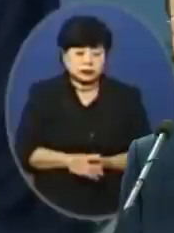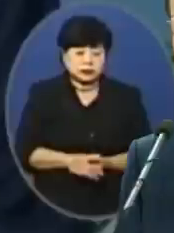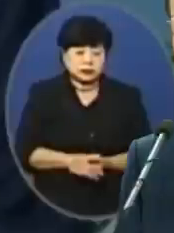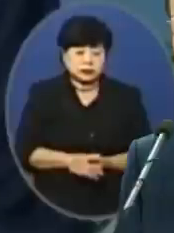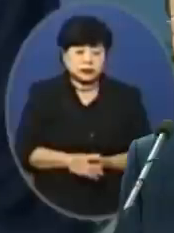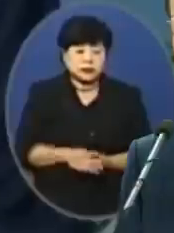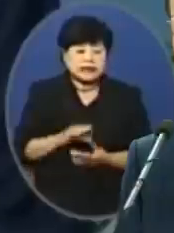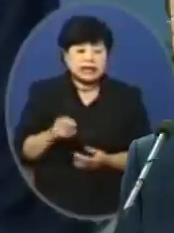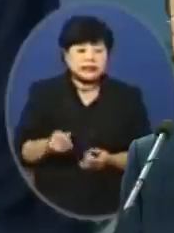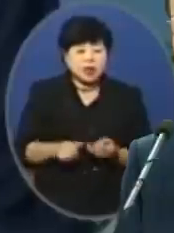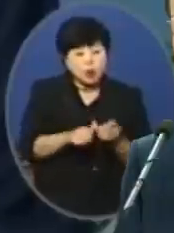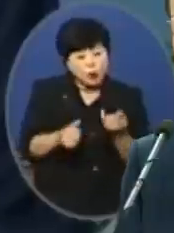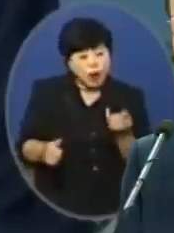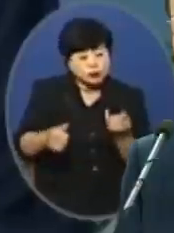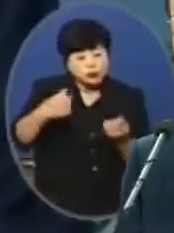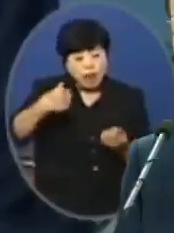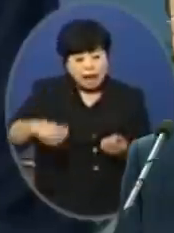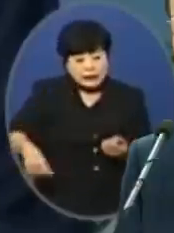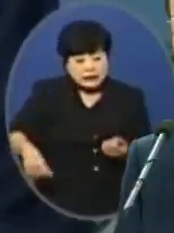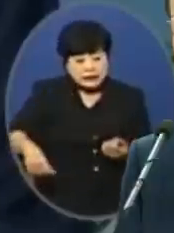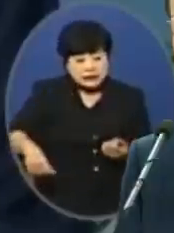나인성 과부의 아들